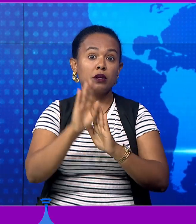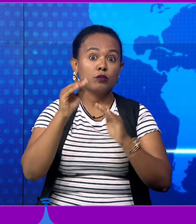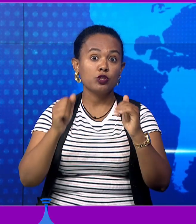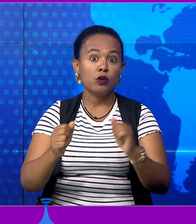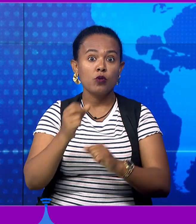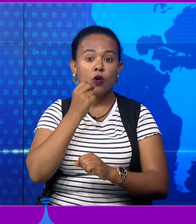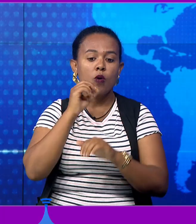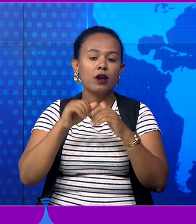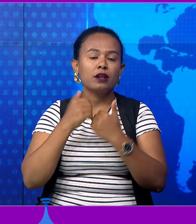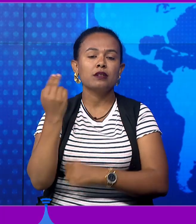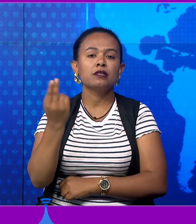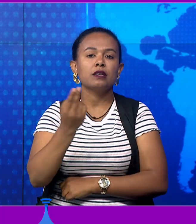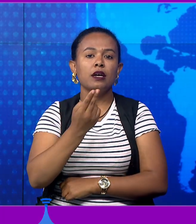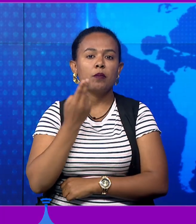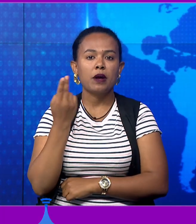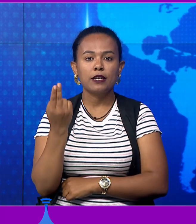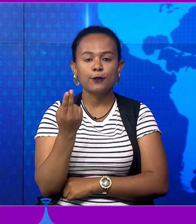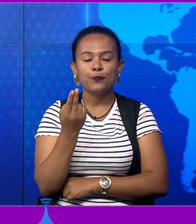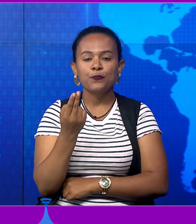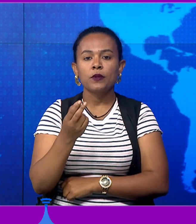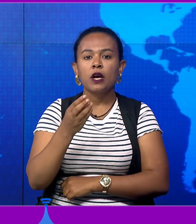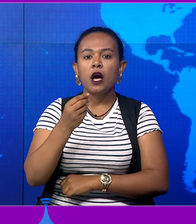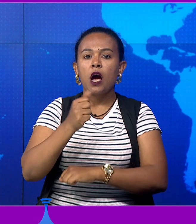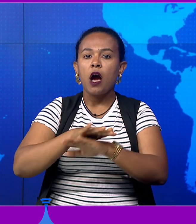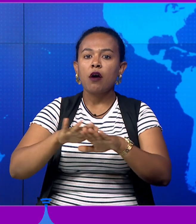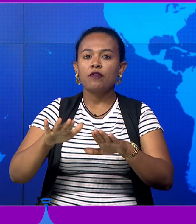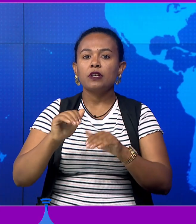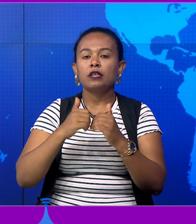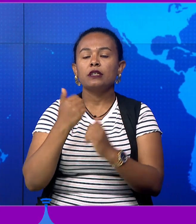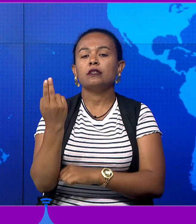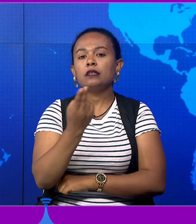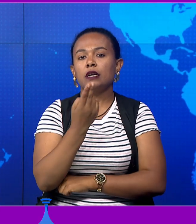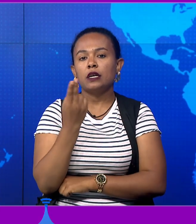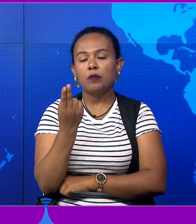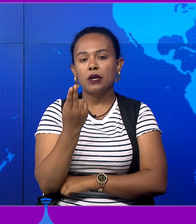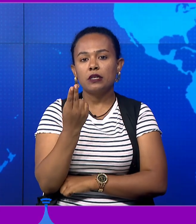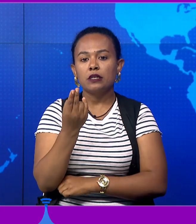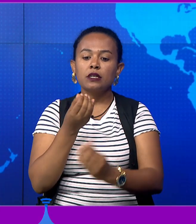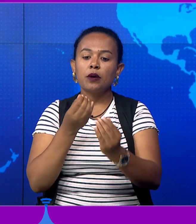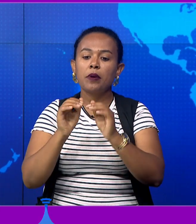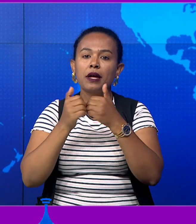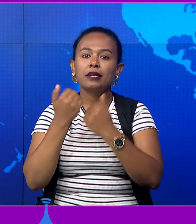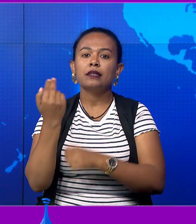እንዴት እንጠቀማለን? አፈራችን እንዴት እንጠቀማለን? ገበያን እንዴት